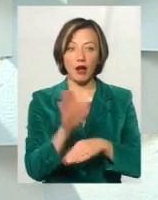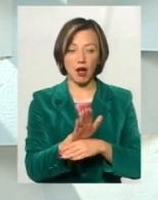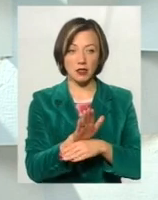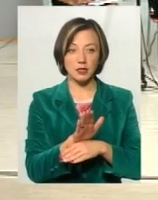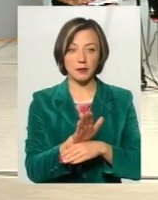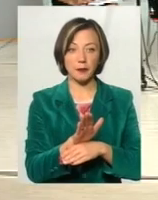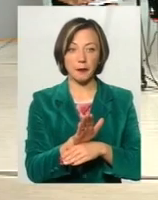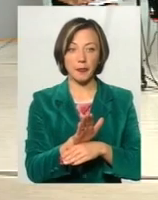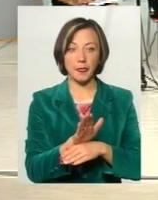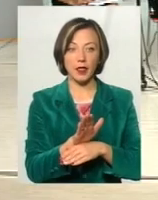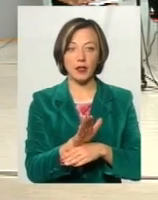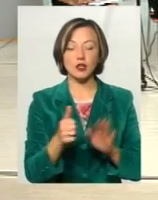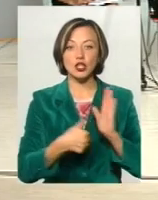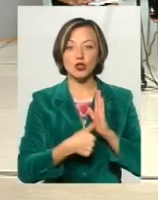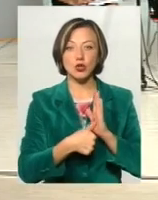наказ від